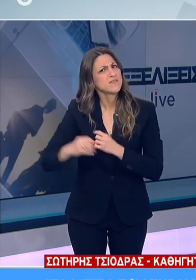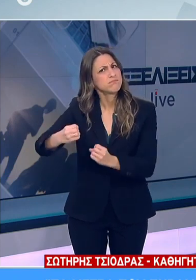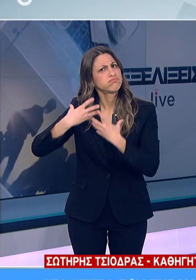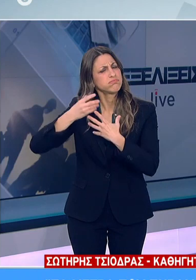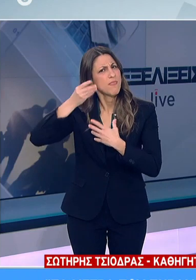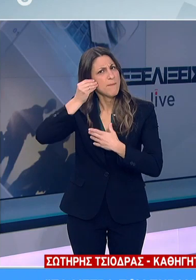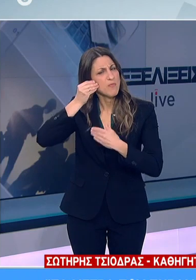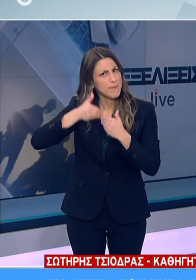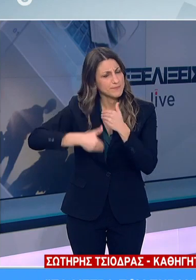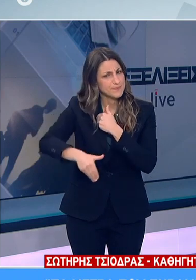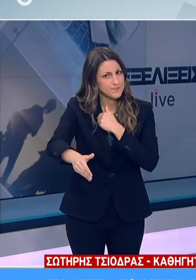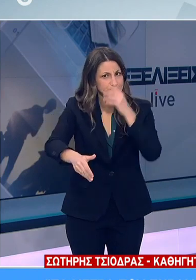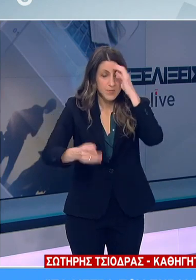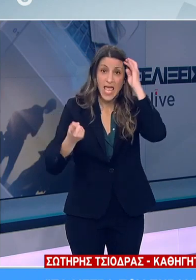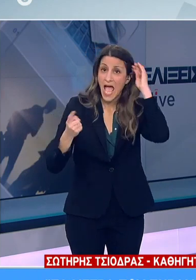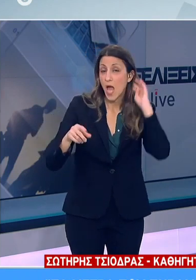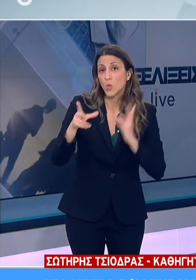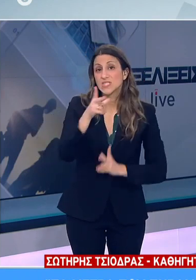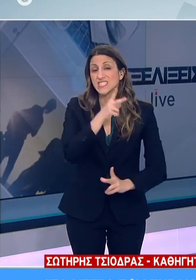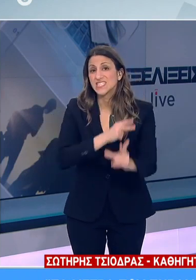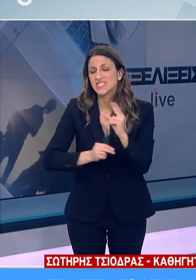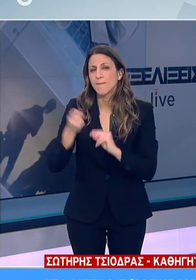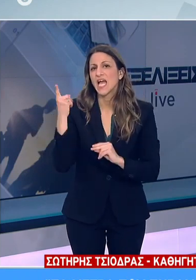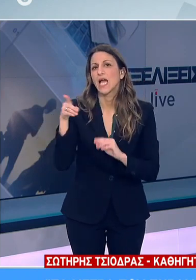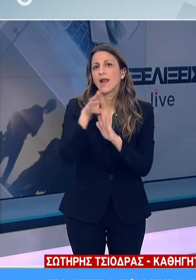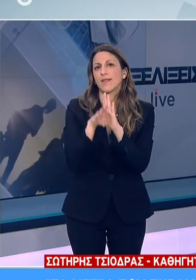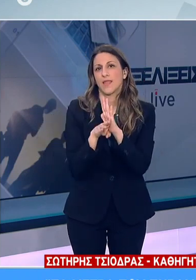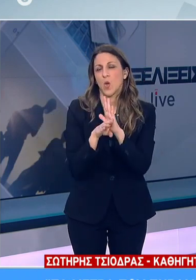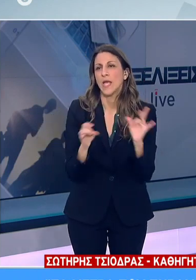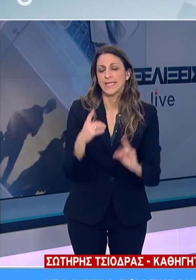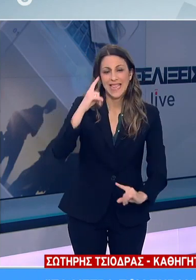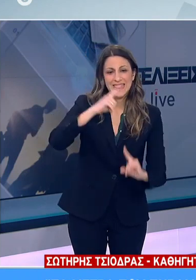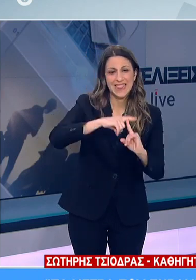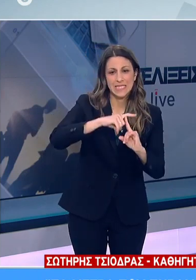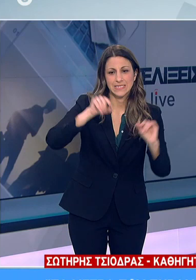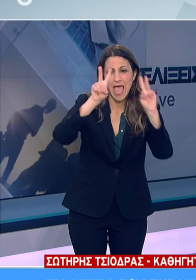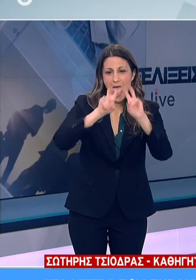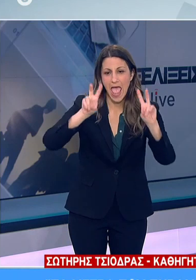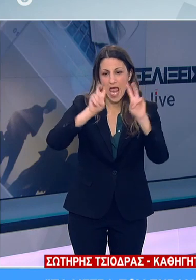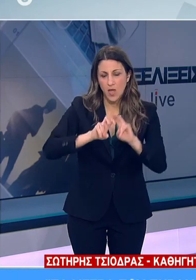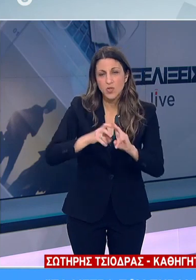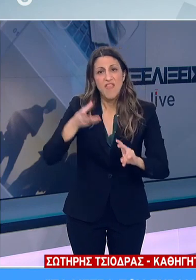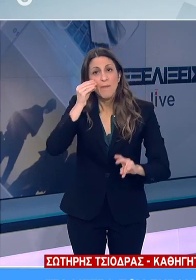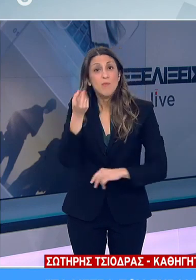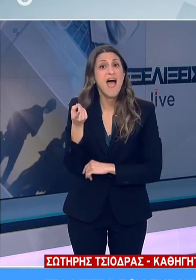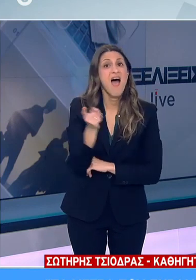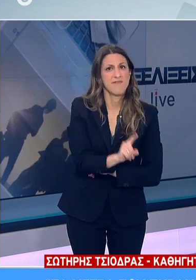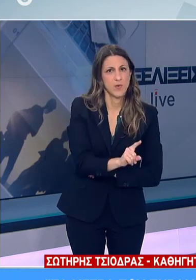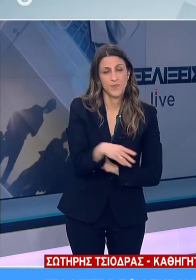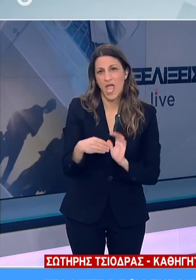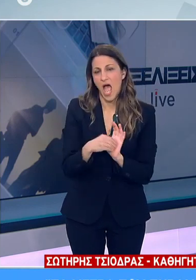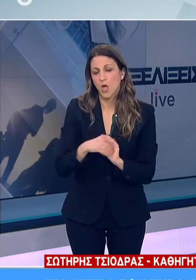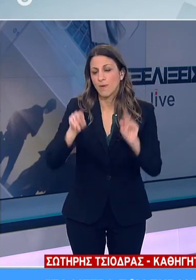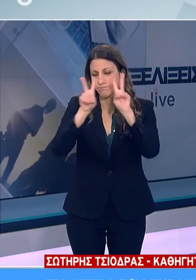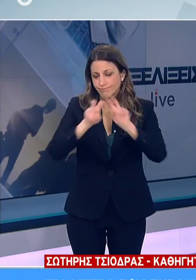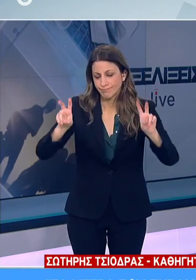αυτή τη στιγμή η στρατηγική χρήση εργαστηριακών δοκιμασιών και η επέκταση των κριτηρίων ελέγχου, για τα οποία θα σας ενημερώσω αύριο, καθώς και η επανεξέταση